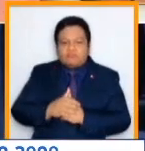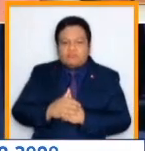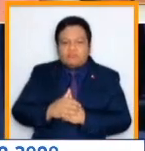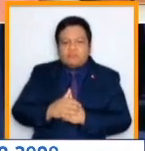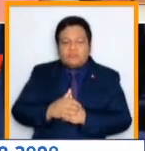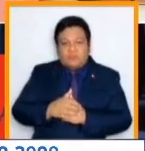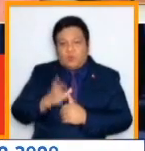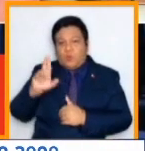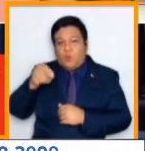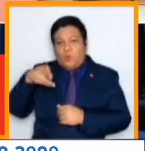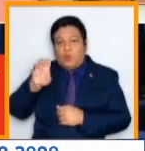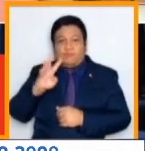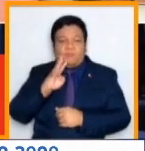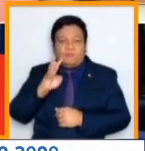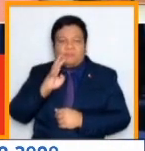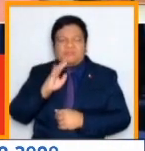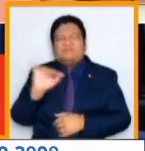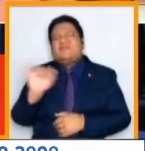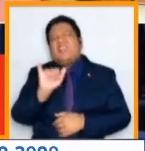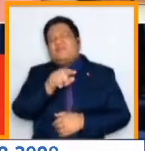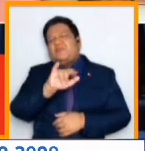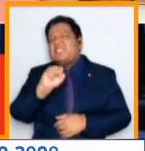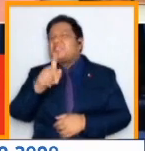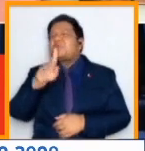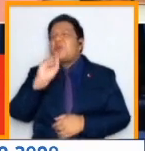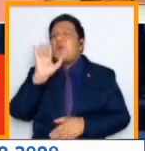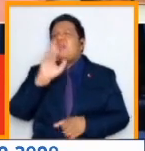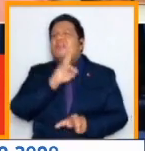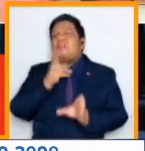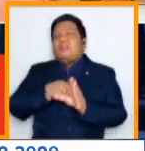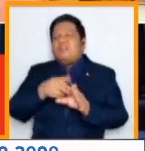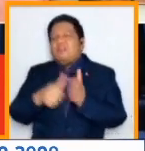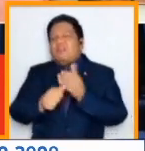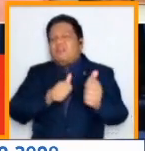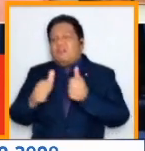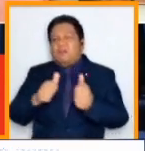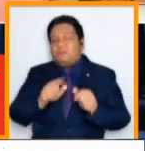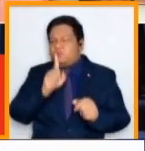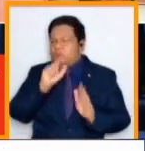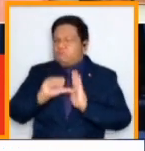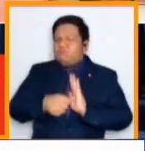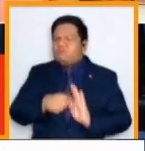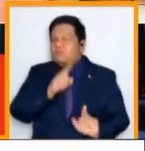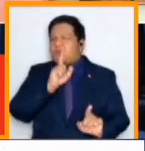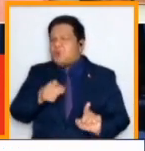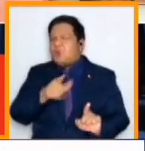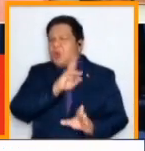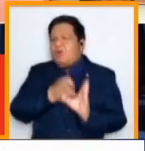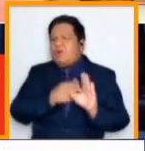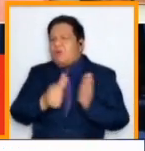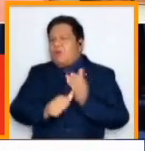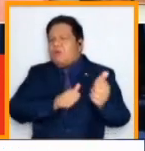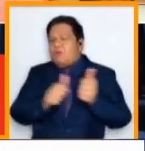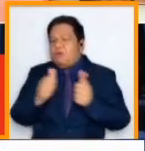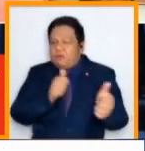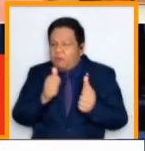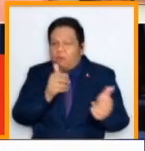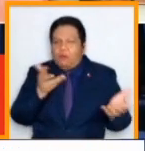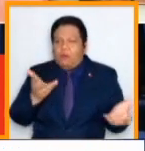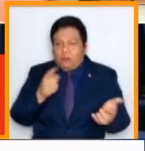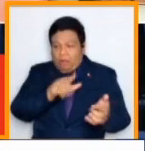Kandidato rin po yan. Mark my word, di pa po nag-a-anunsyo yan, pero sigurado po ako kandidato, kaya asahan natin itong mga ganitong salita, no?